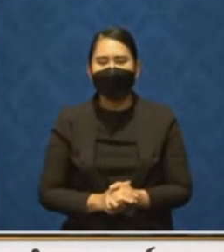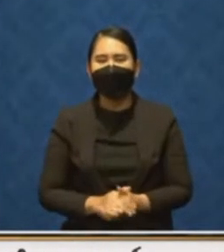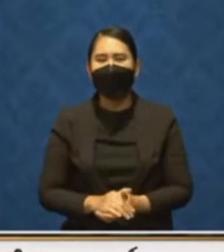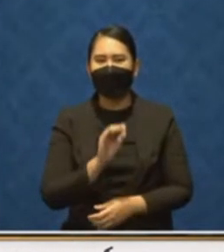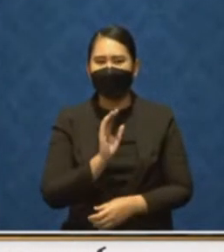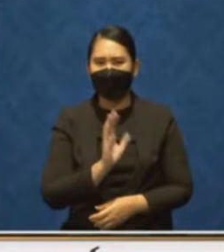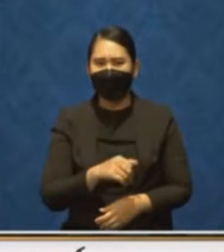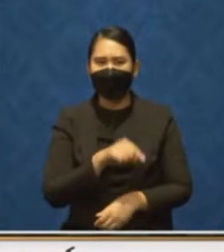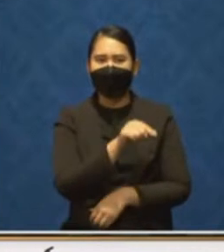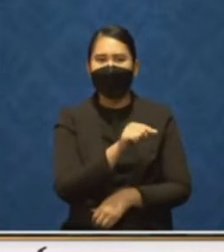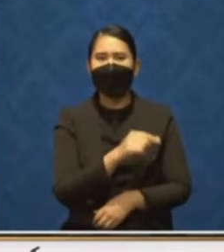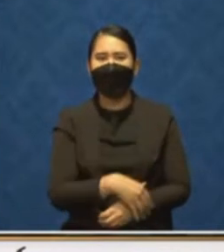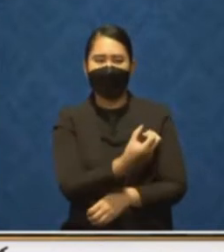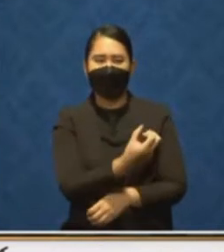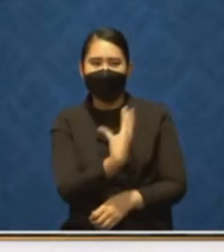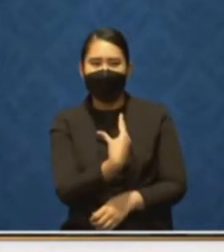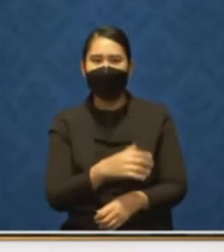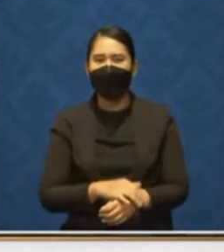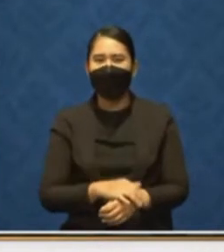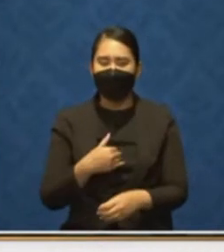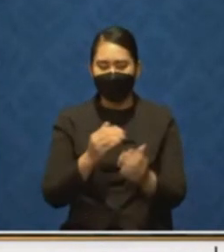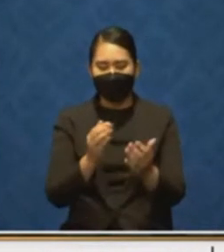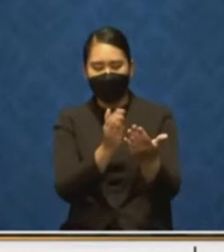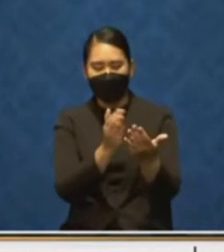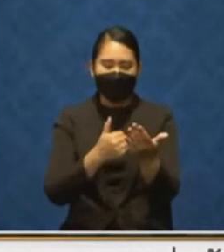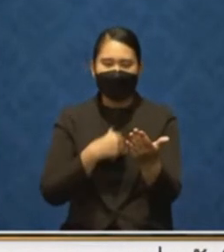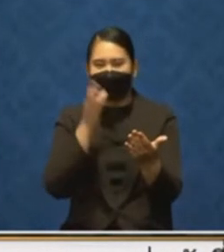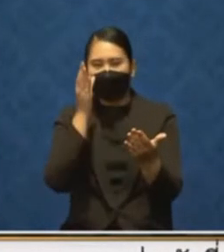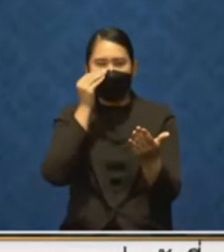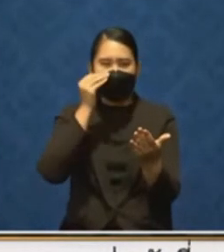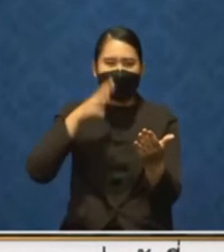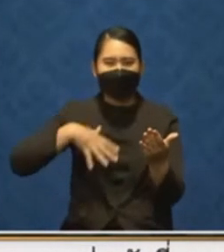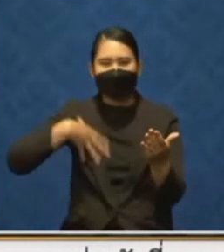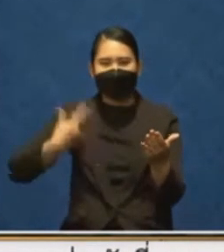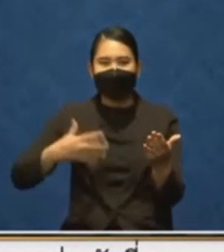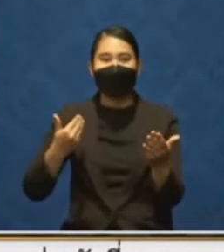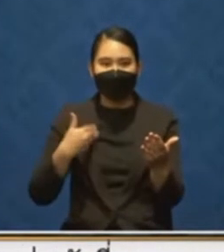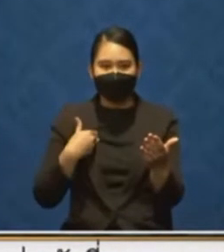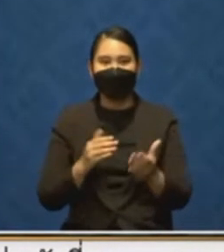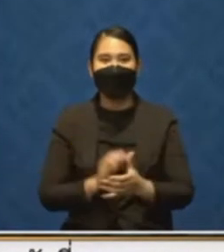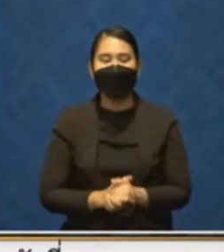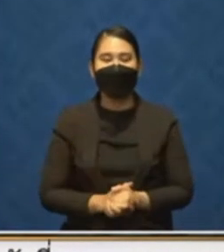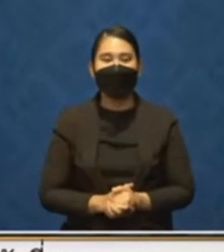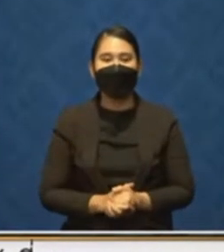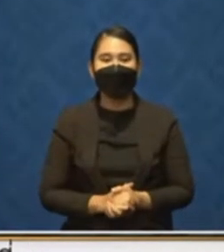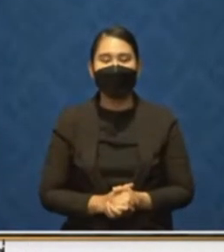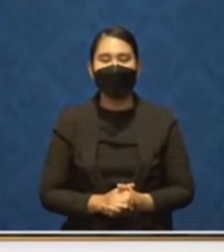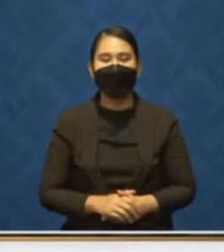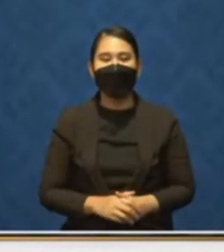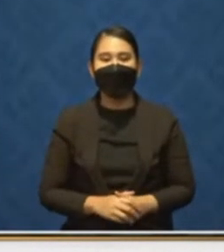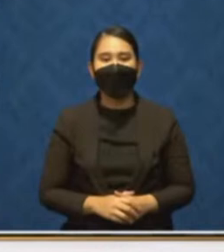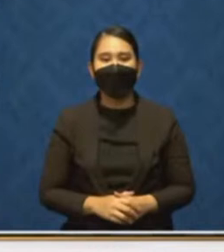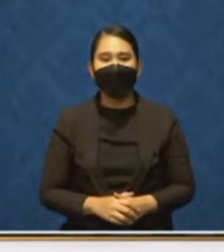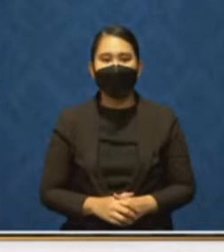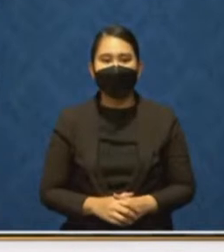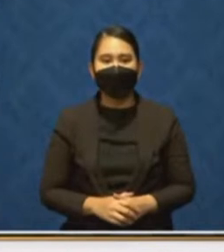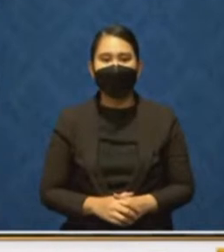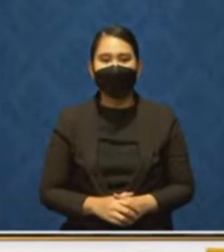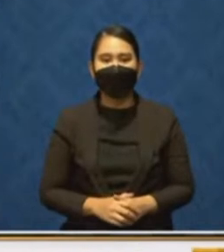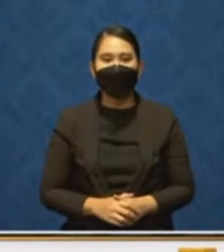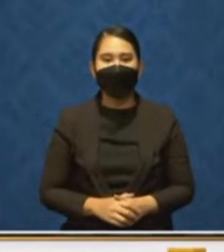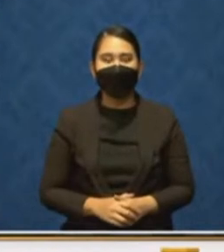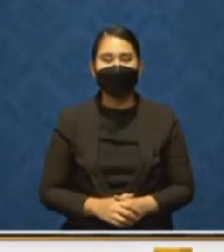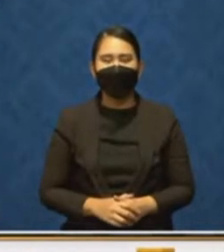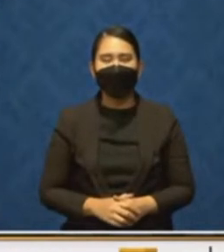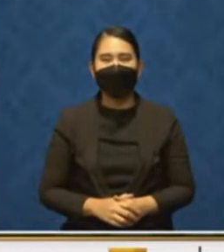ให้ผมแล้วกูก็รำคาญอ่านแล้วก็นอนไม่ค่อยหลับสถานครับปรากฏว่า